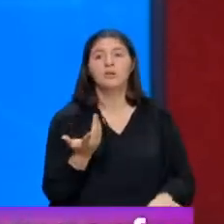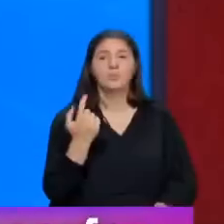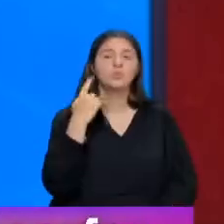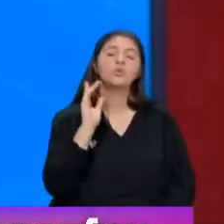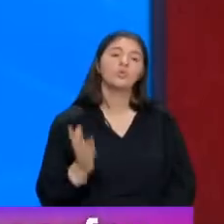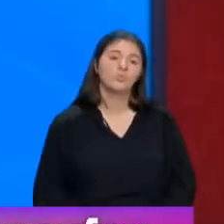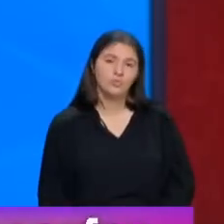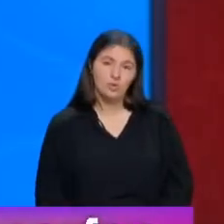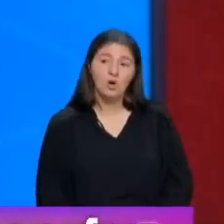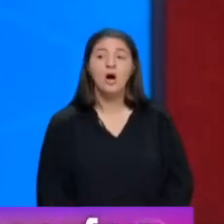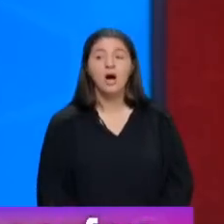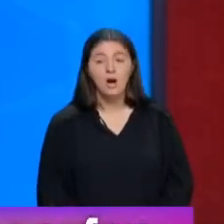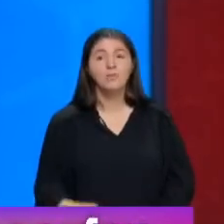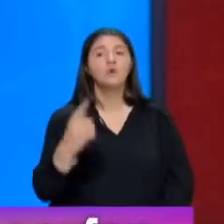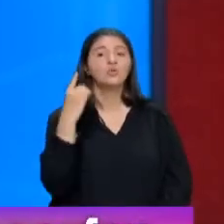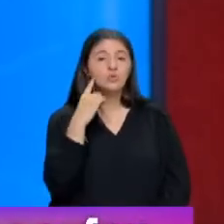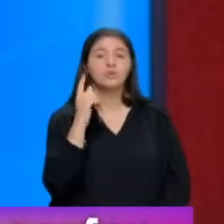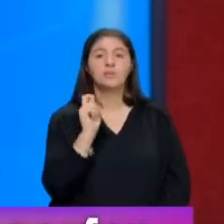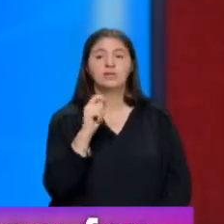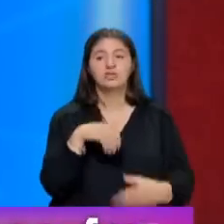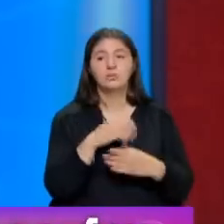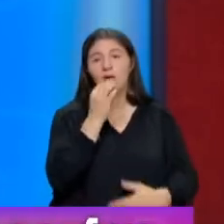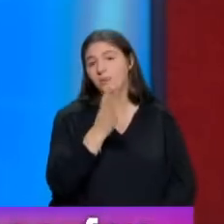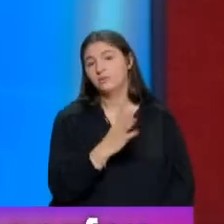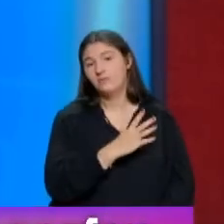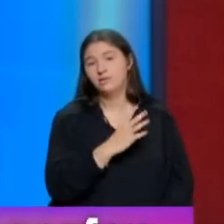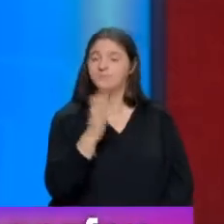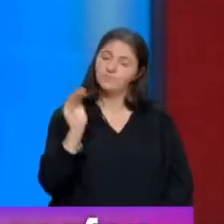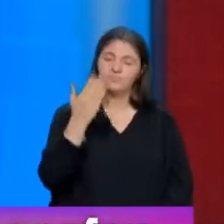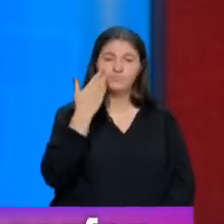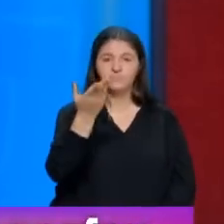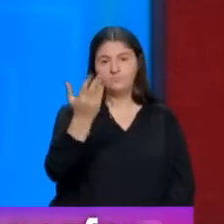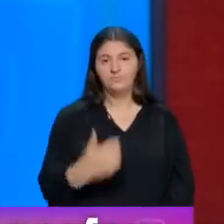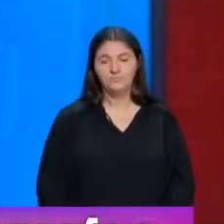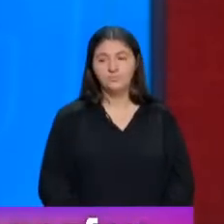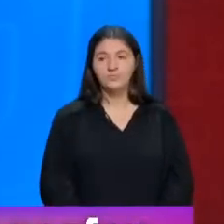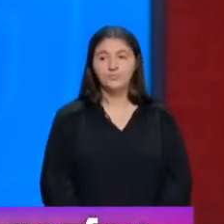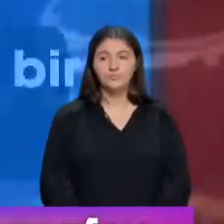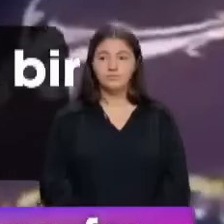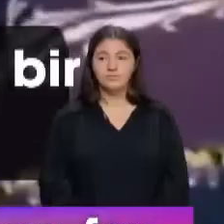duyulmuyor ama duyulsun diye bir Haberimiz var gelsin ekranı